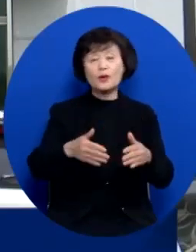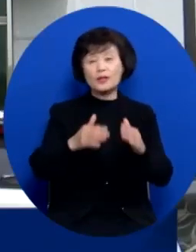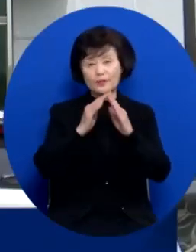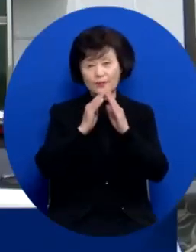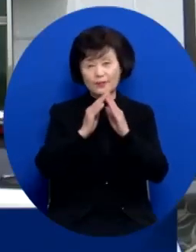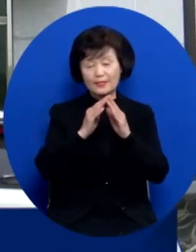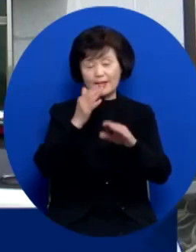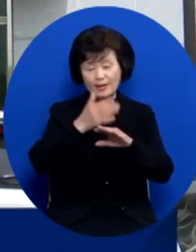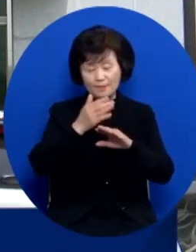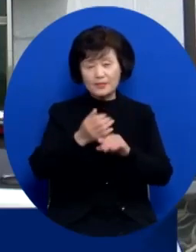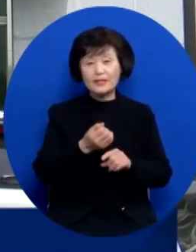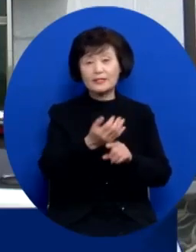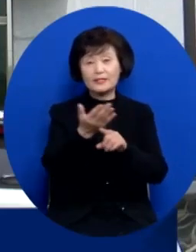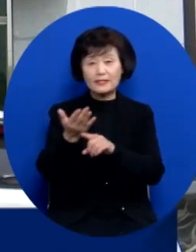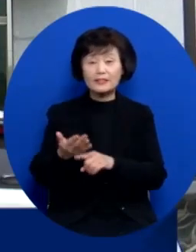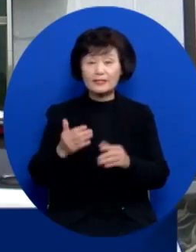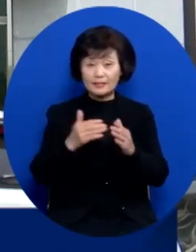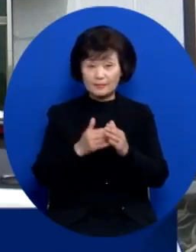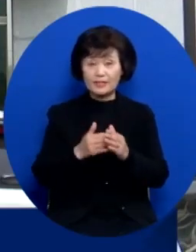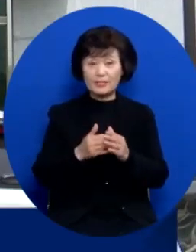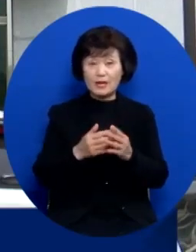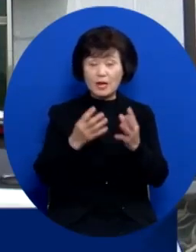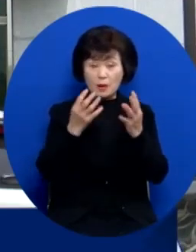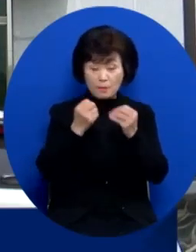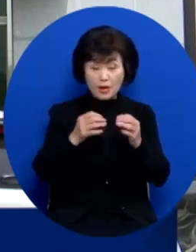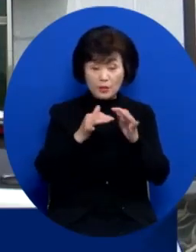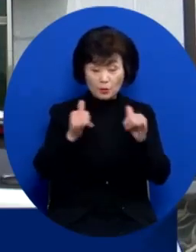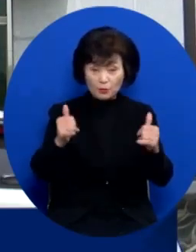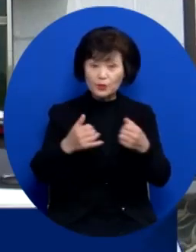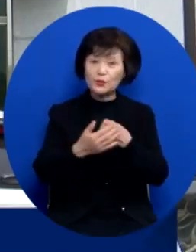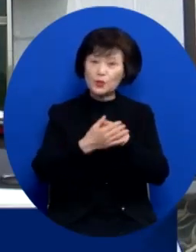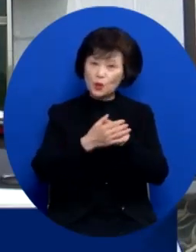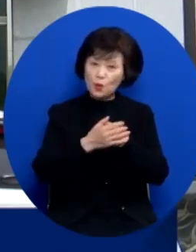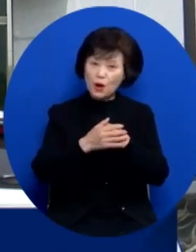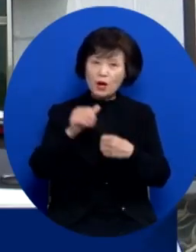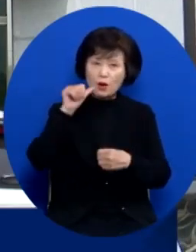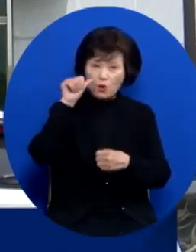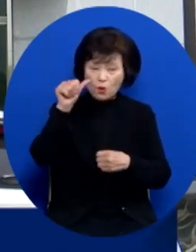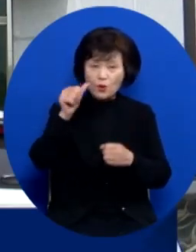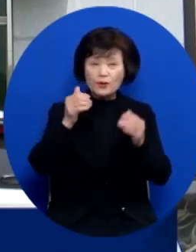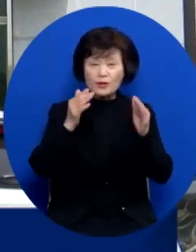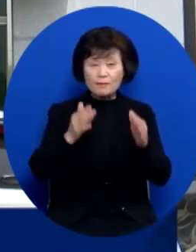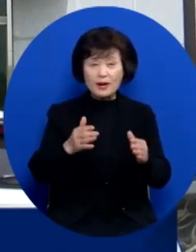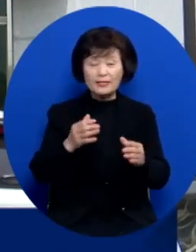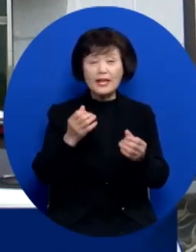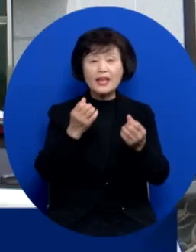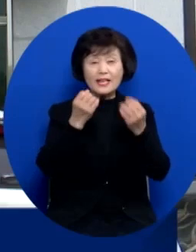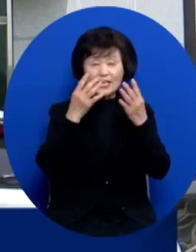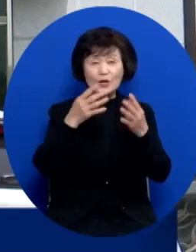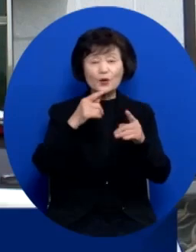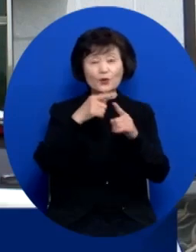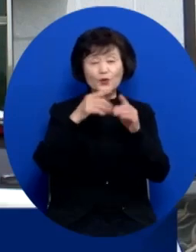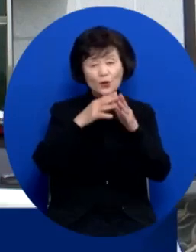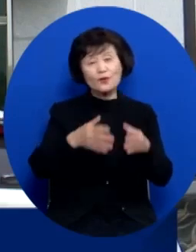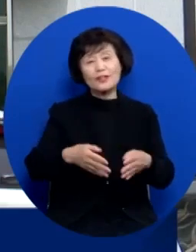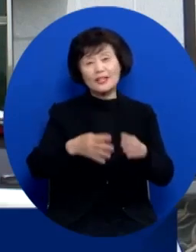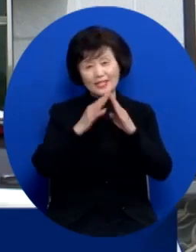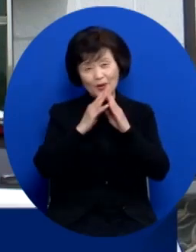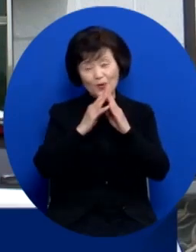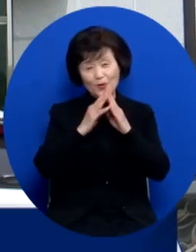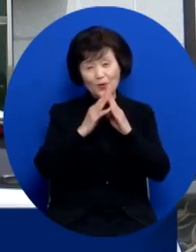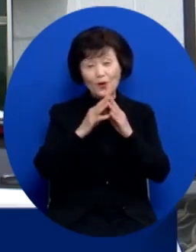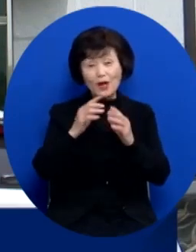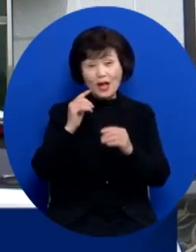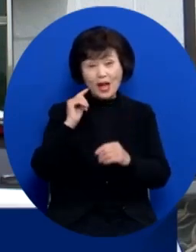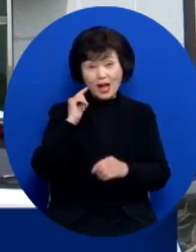전국에 수많은 후원의 손길이 이어졌고 5개월 만에 예배당을 새롭게 지어서 저희들이 지금 이런